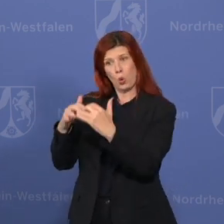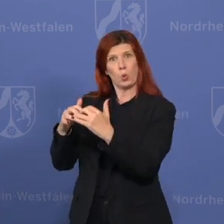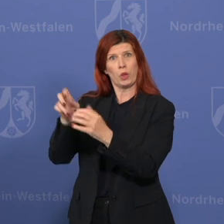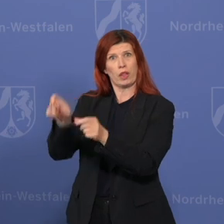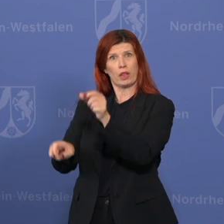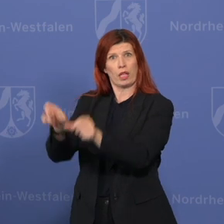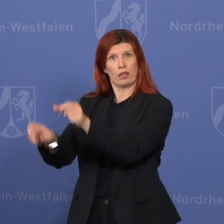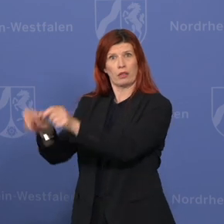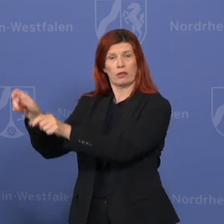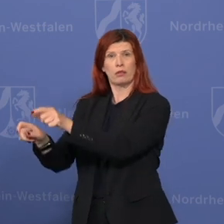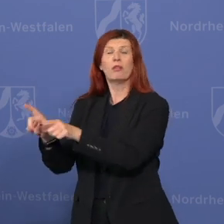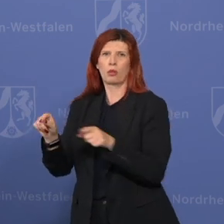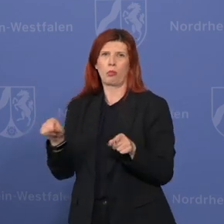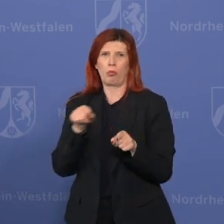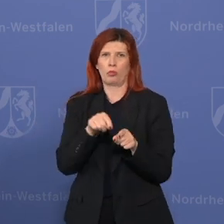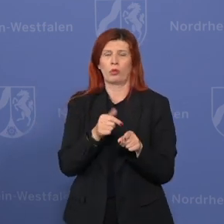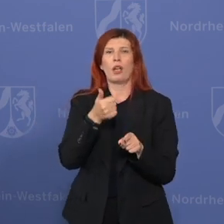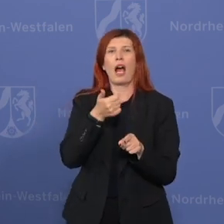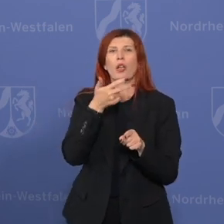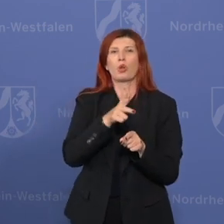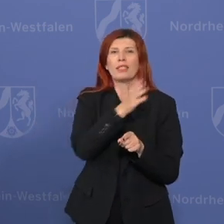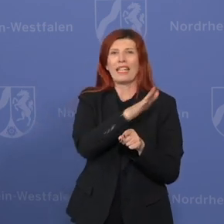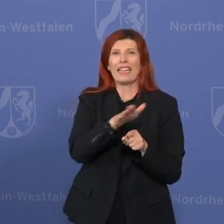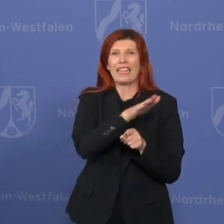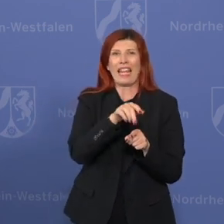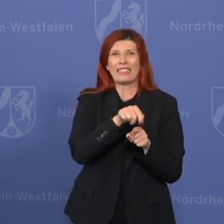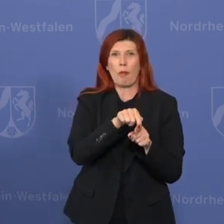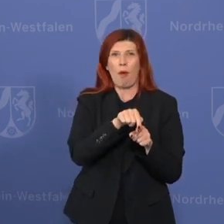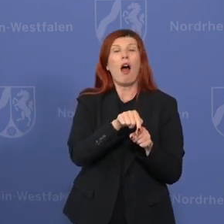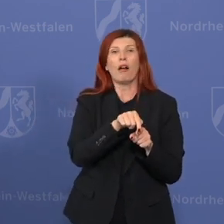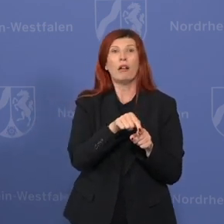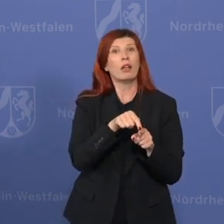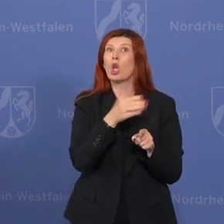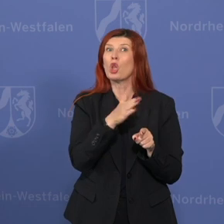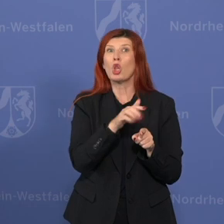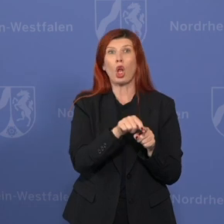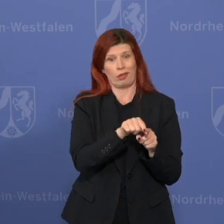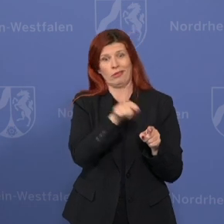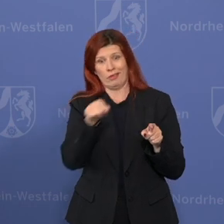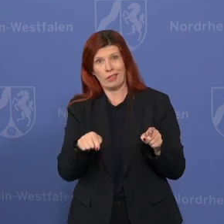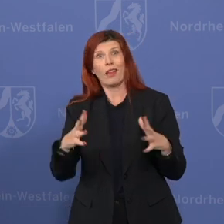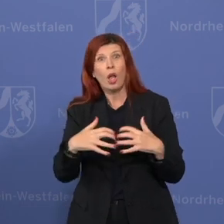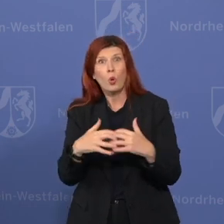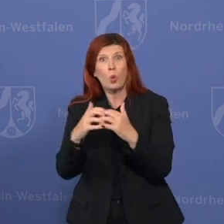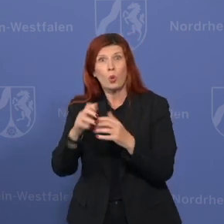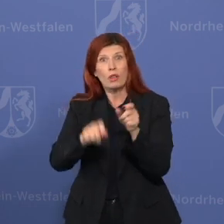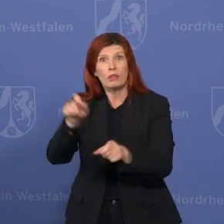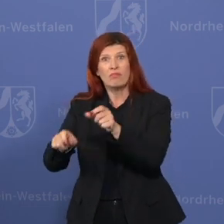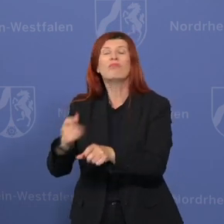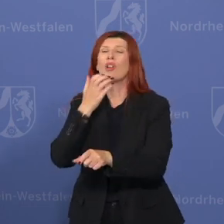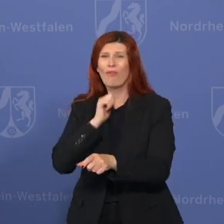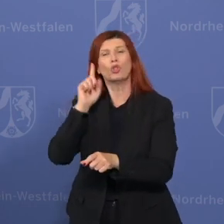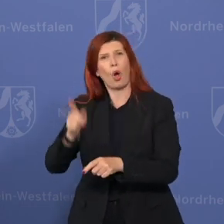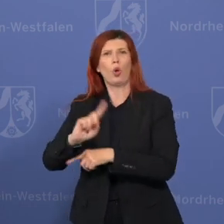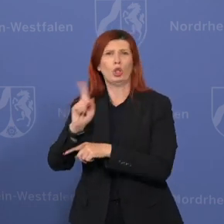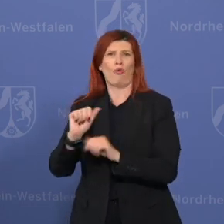dem 31. Dezember 2019 angeboten haben, durch Soforthilfen unterstützen. Die neu